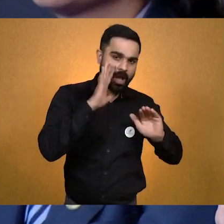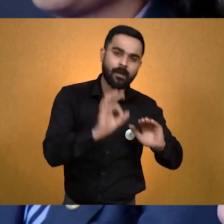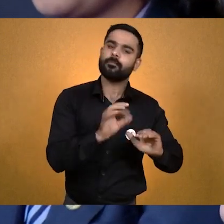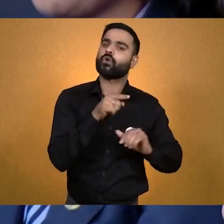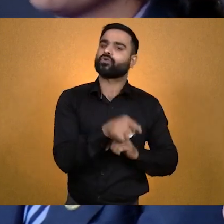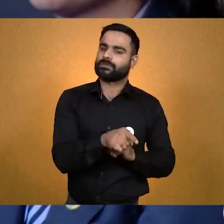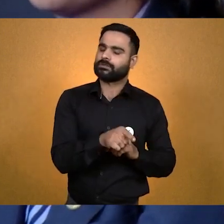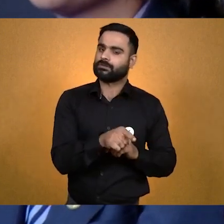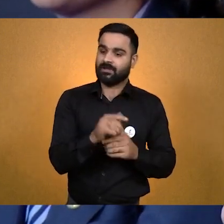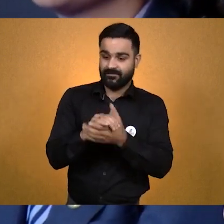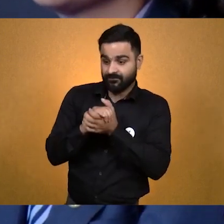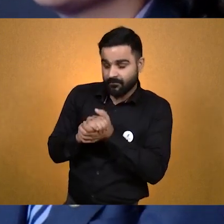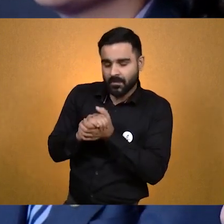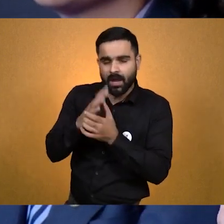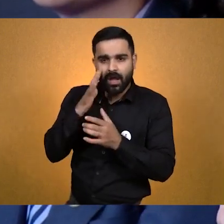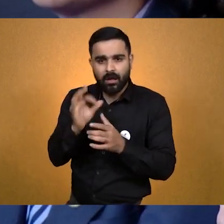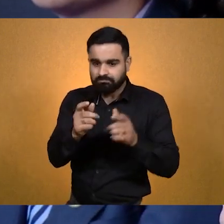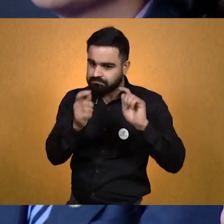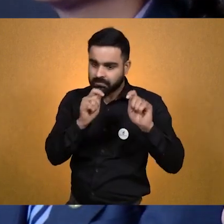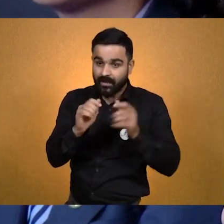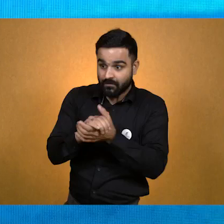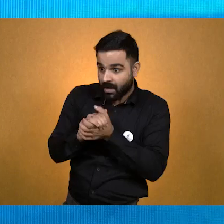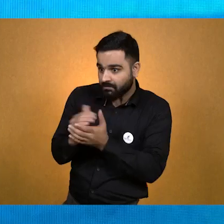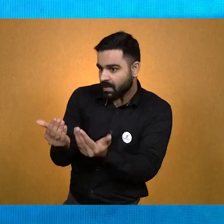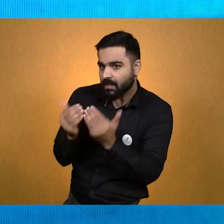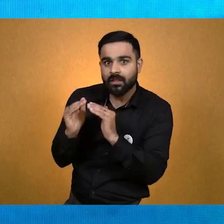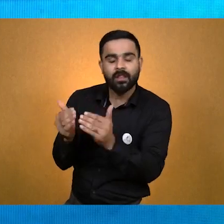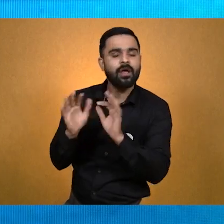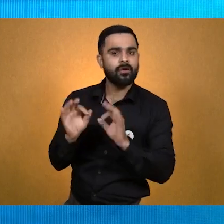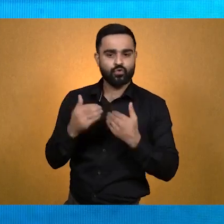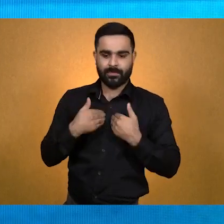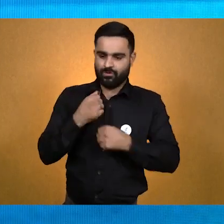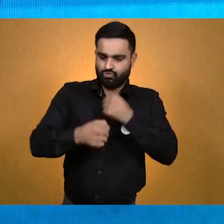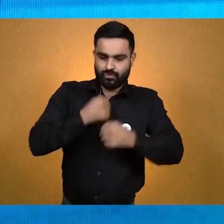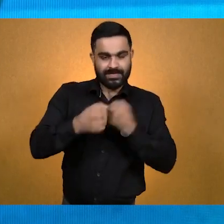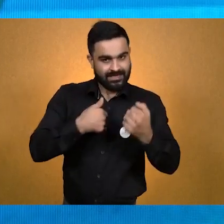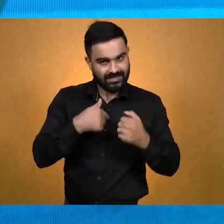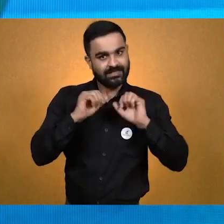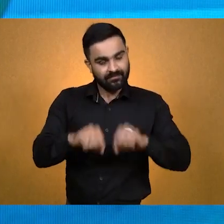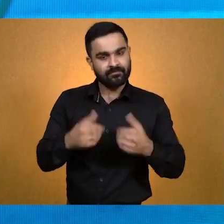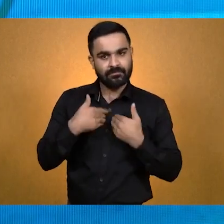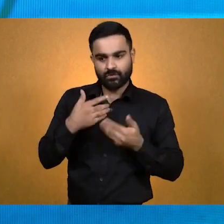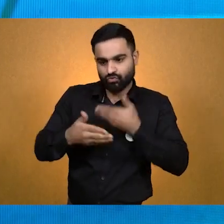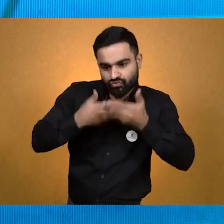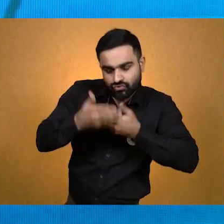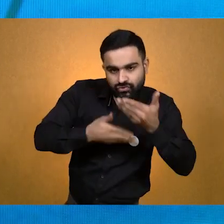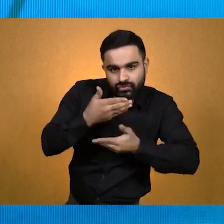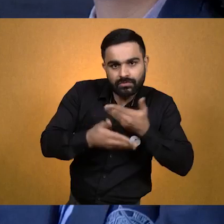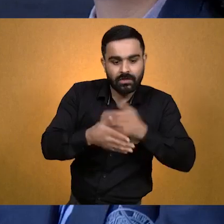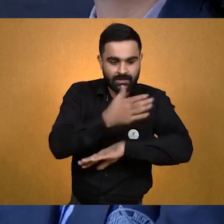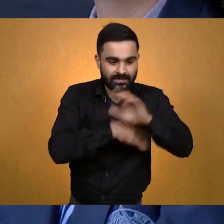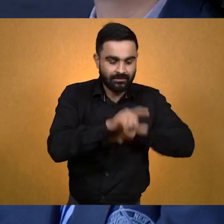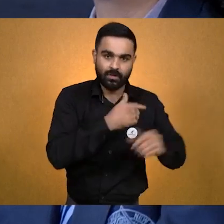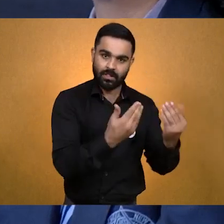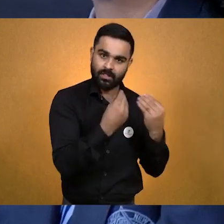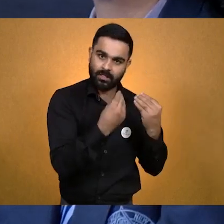इंपॉर्टेंट एंड फ्रेंडशिप प्लेज अ वेरी इंपॉर्टेंट रोल इन दैट। I'm an athlete myself and I've been training with para-athletes